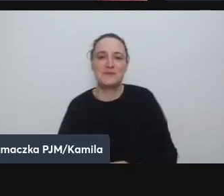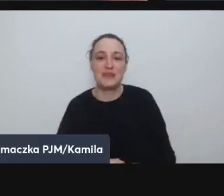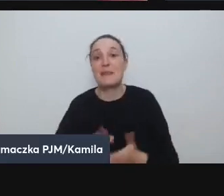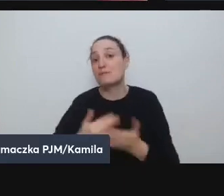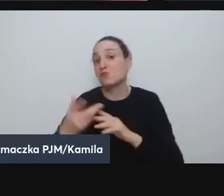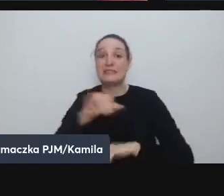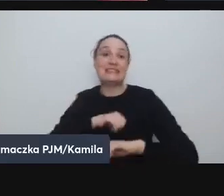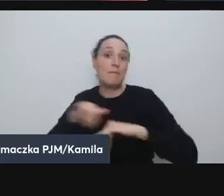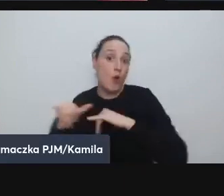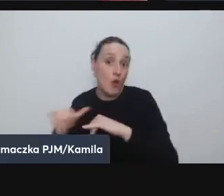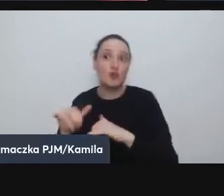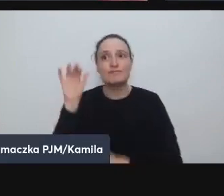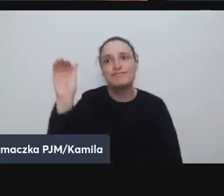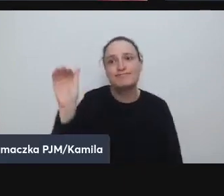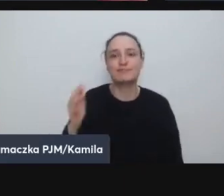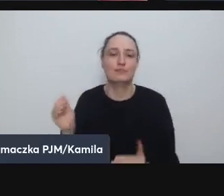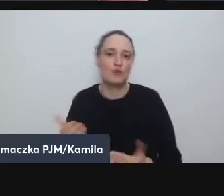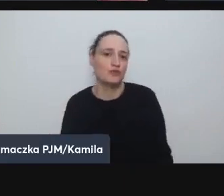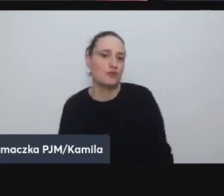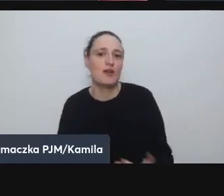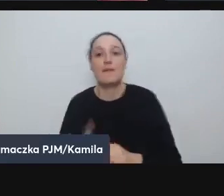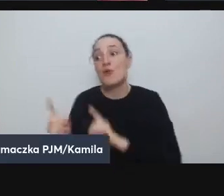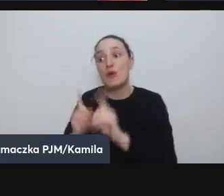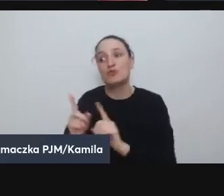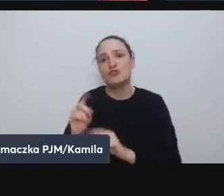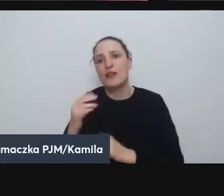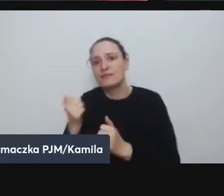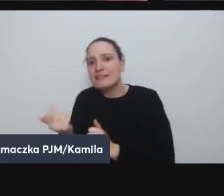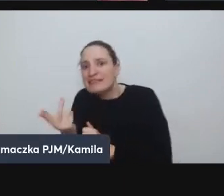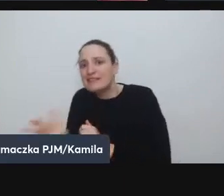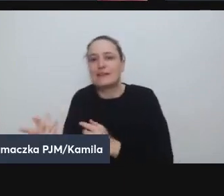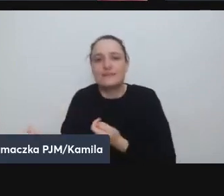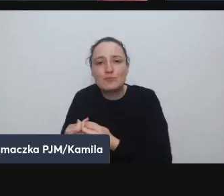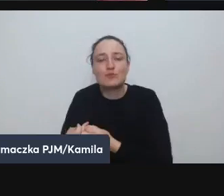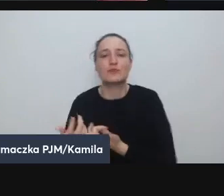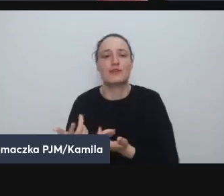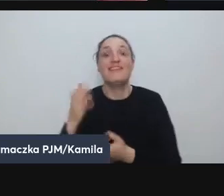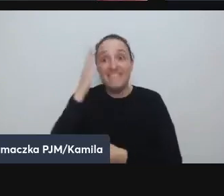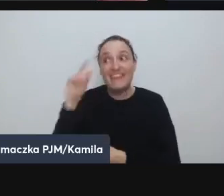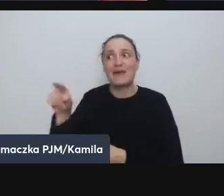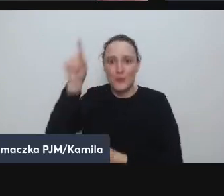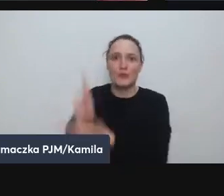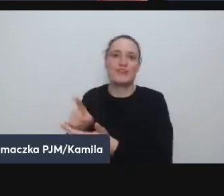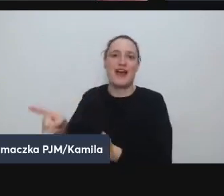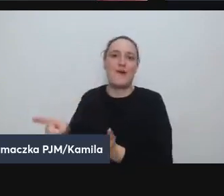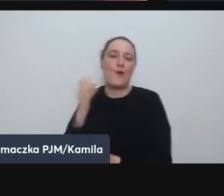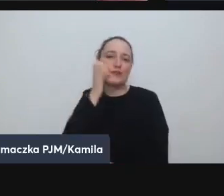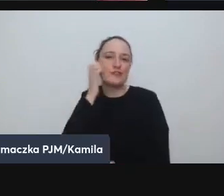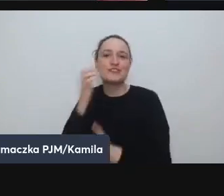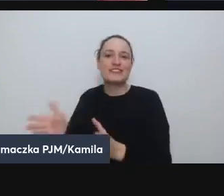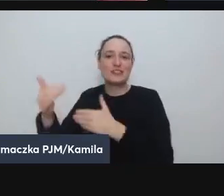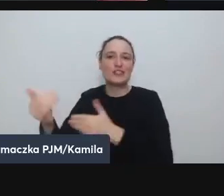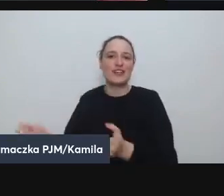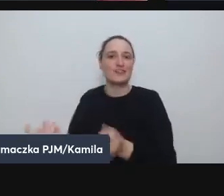samorządu, może jakiegoś mieć sprzymierzeńca jeszcze wśród nauczycieli. I wiem, że ta skrzyneczka się tam pojawiła, więc